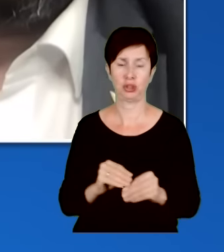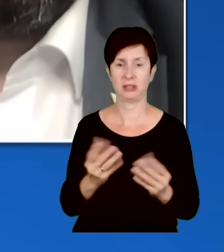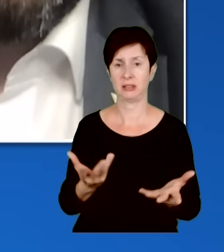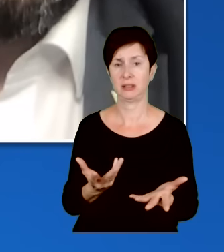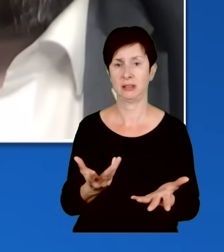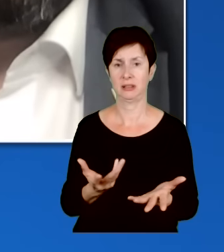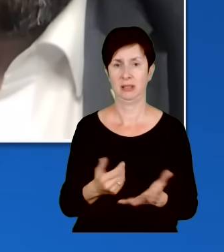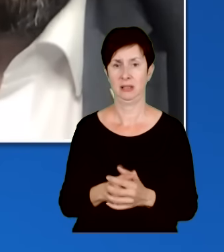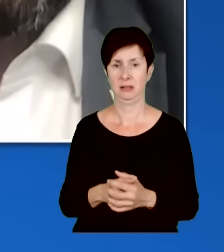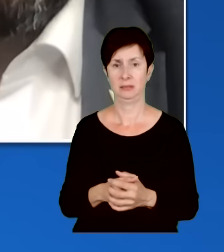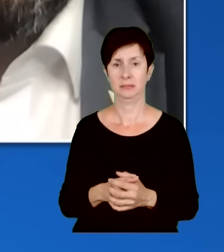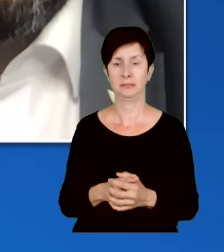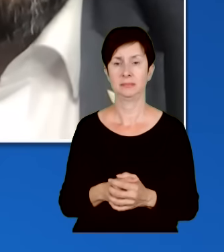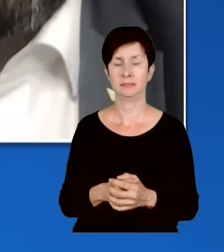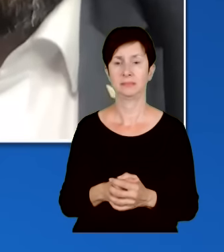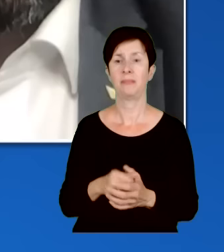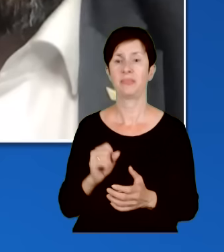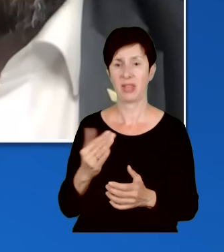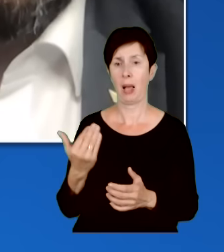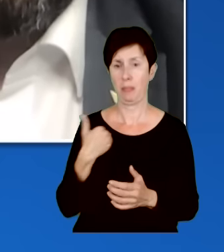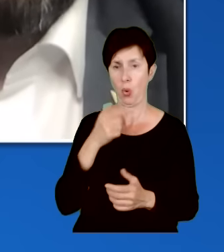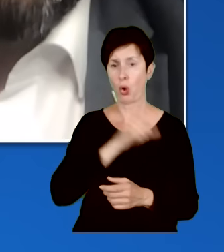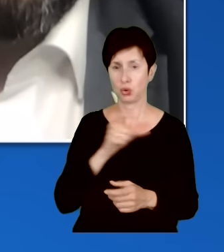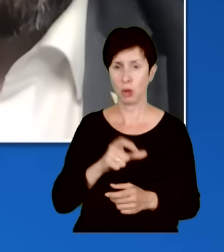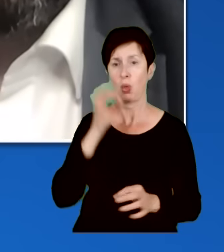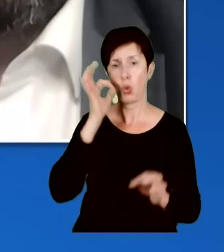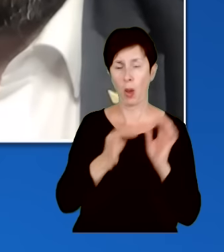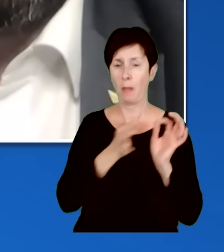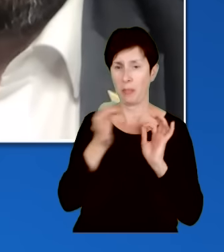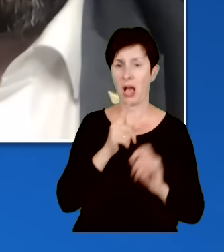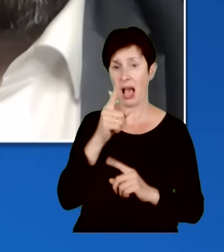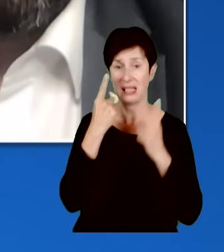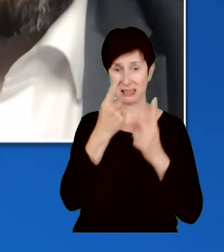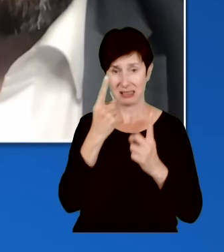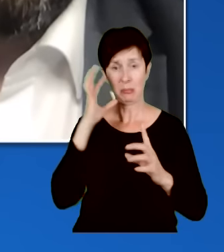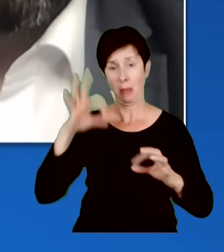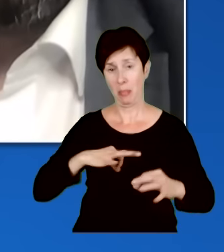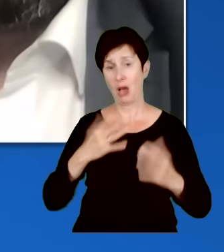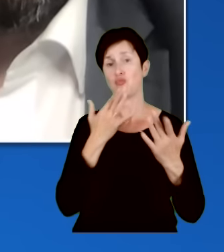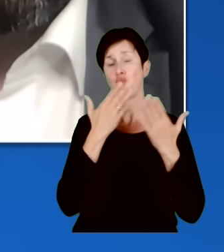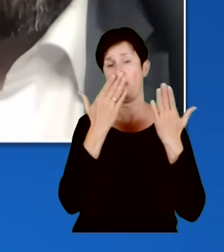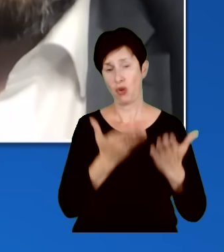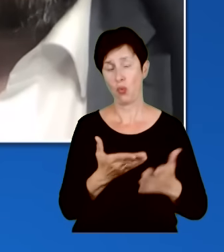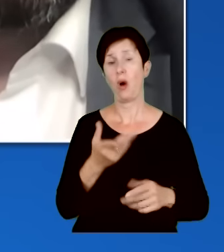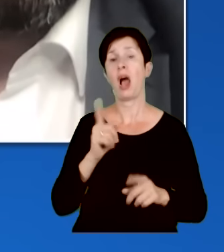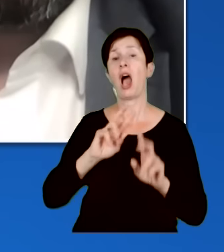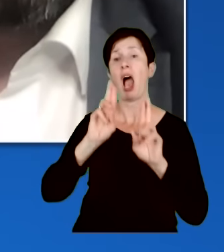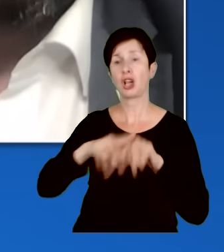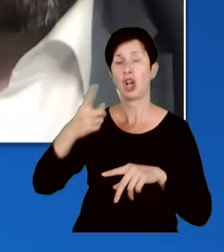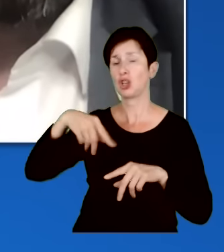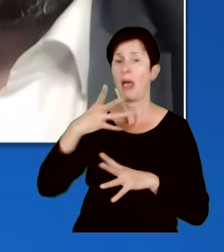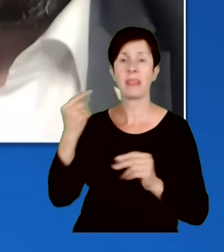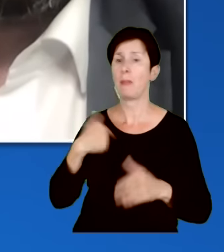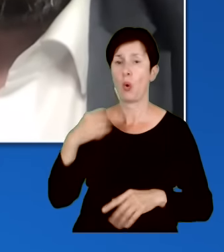to wiedział byli tacy którzy dopytywali ale jak sami sama pani redaktor przed chwilą powiedziała byli tacy którzy nie